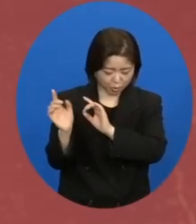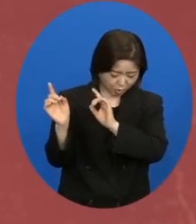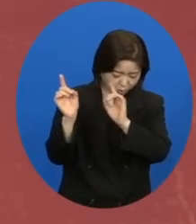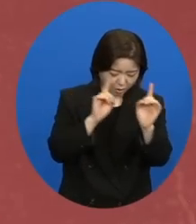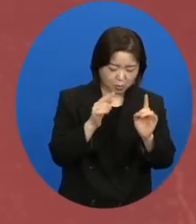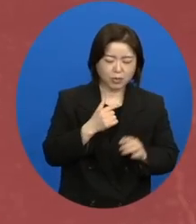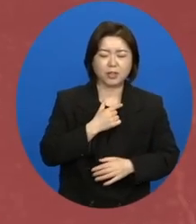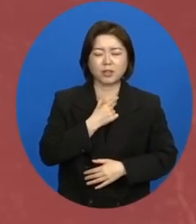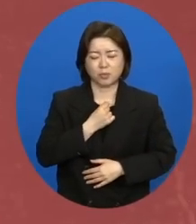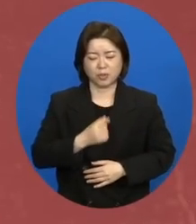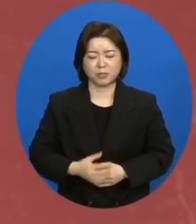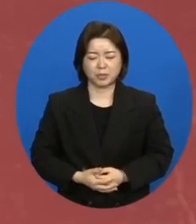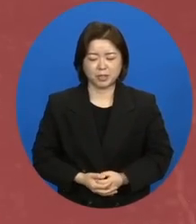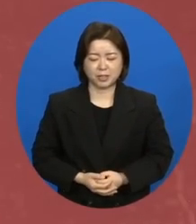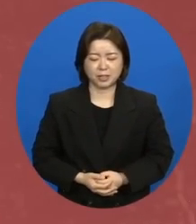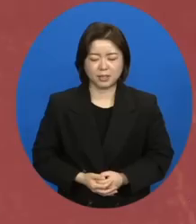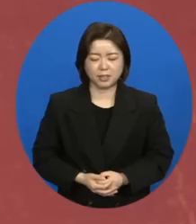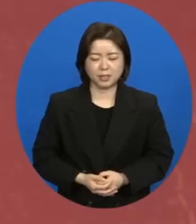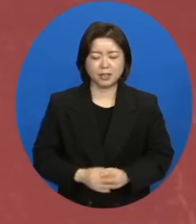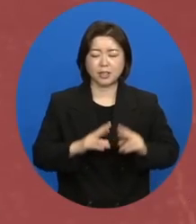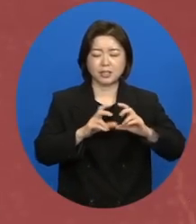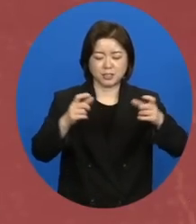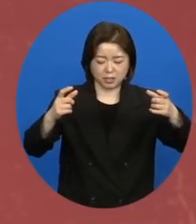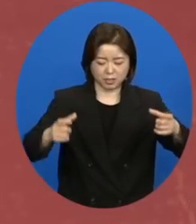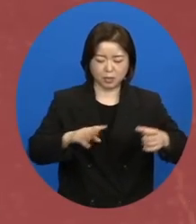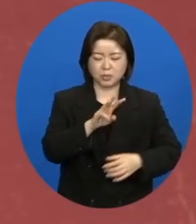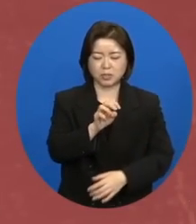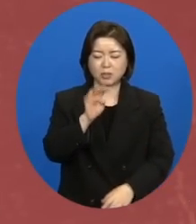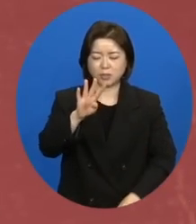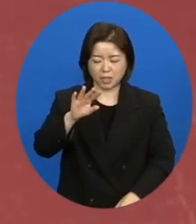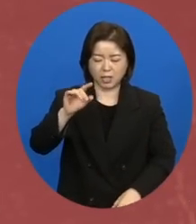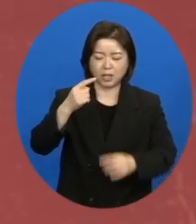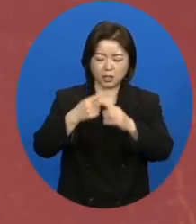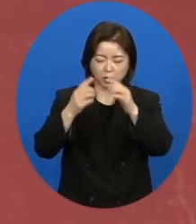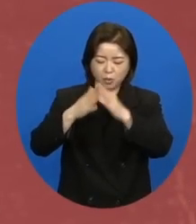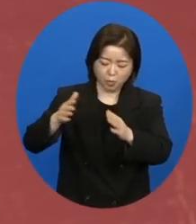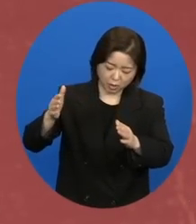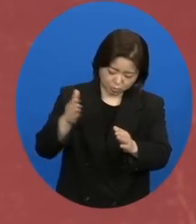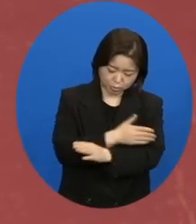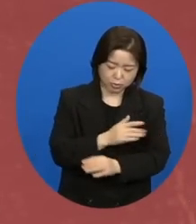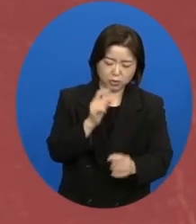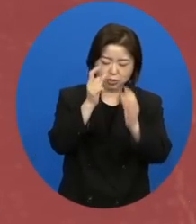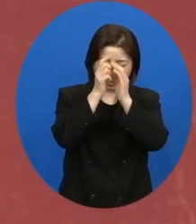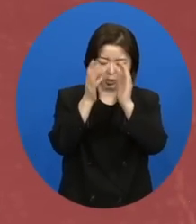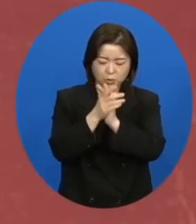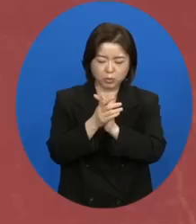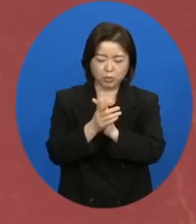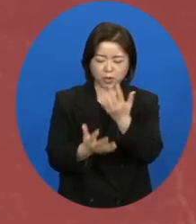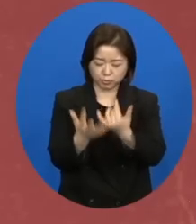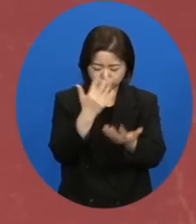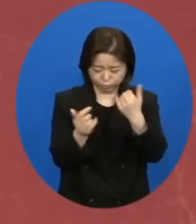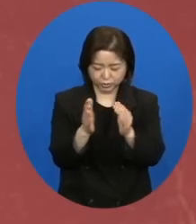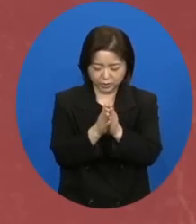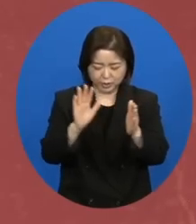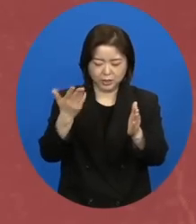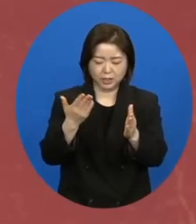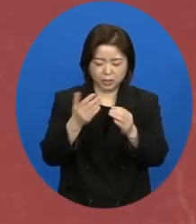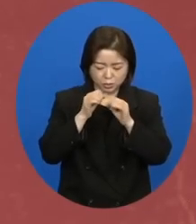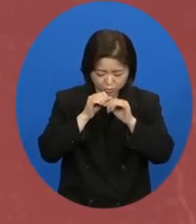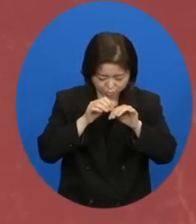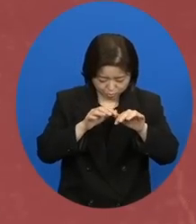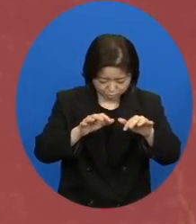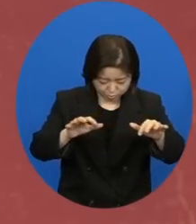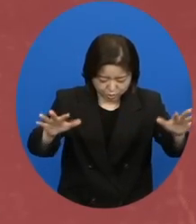회복되기 원합니다. 성남 34개 교회부터 기도의 불이 붙여지게 하시고 뻗어가게